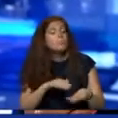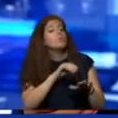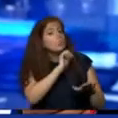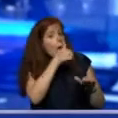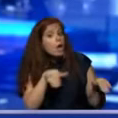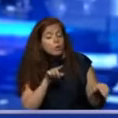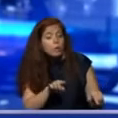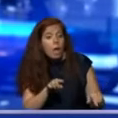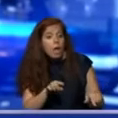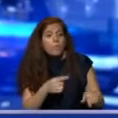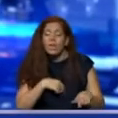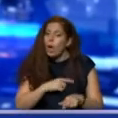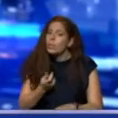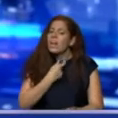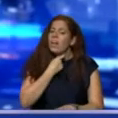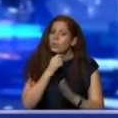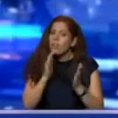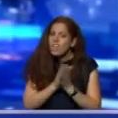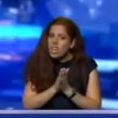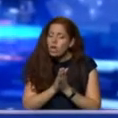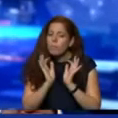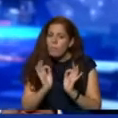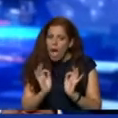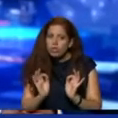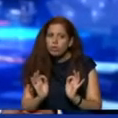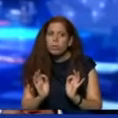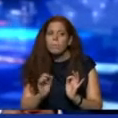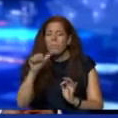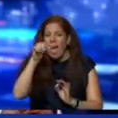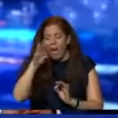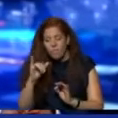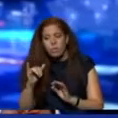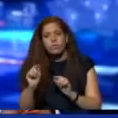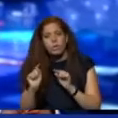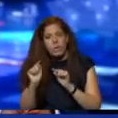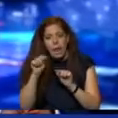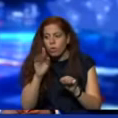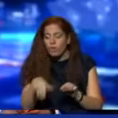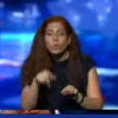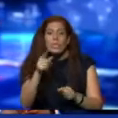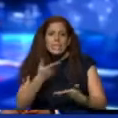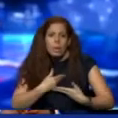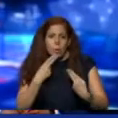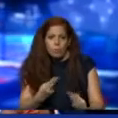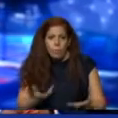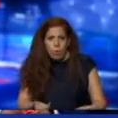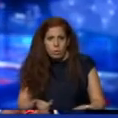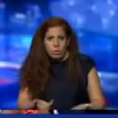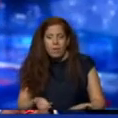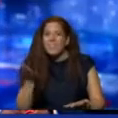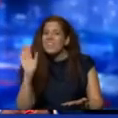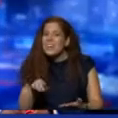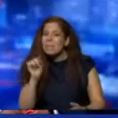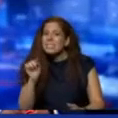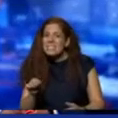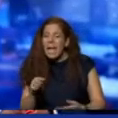הראשונה. ואנחנו נאלצנו גם לבקש ממש מאבי שיעלה אותה, ולפחות שהיא תקבל תשובות. וגם